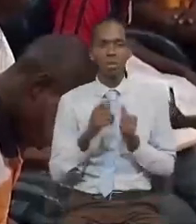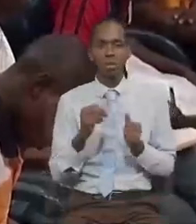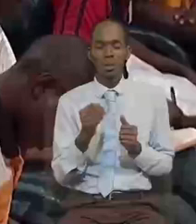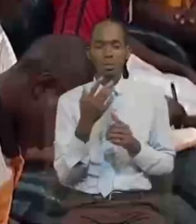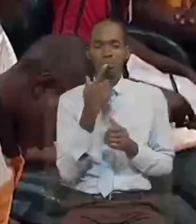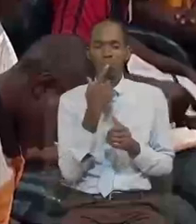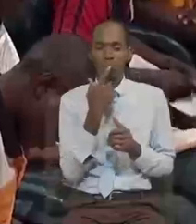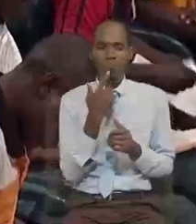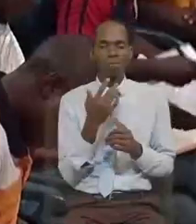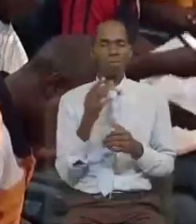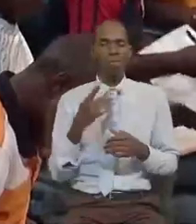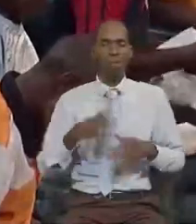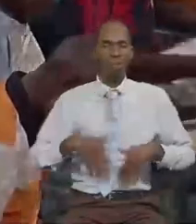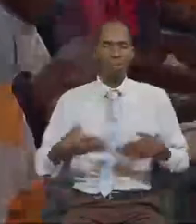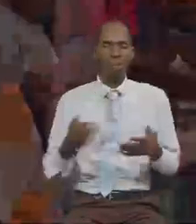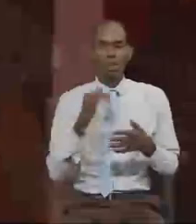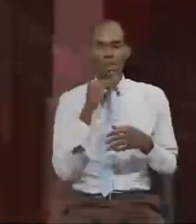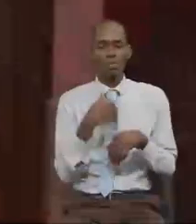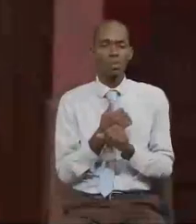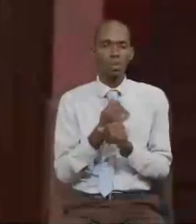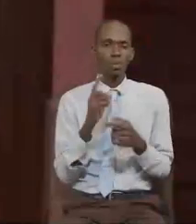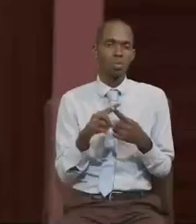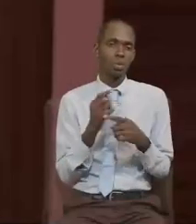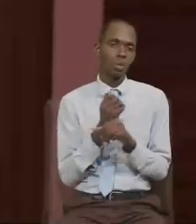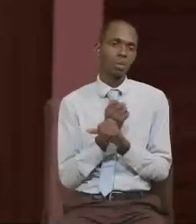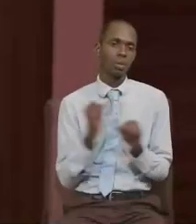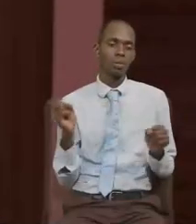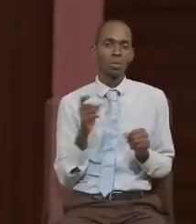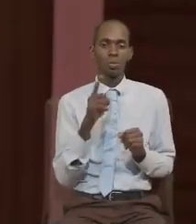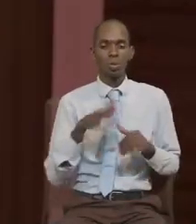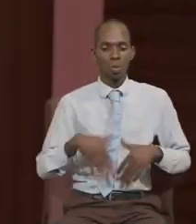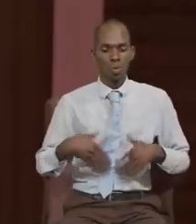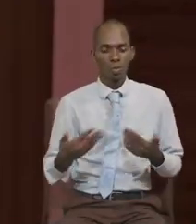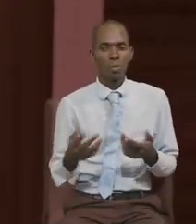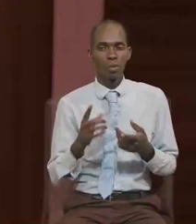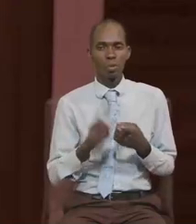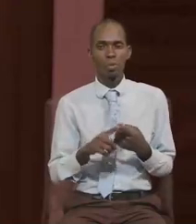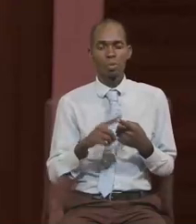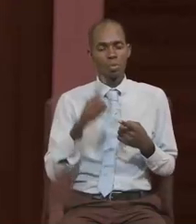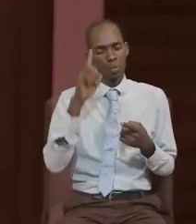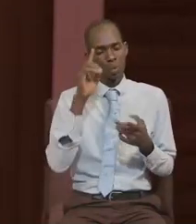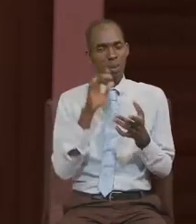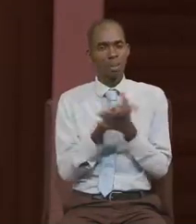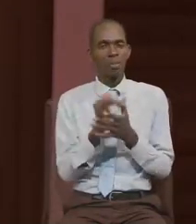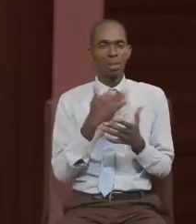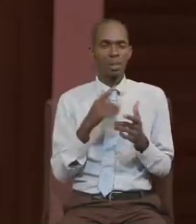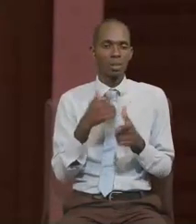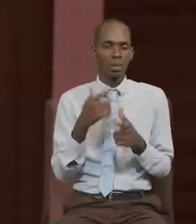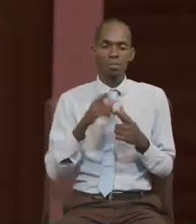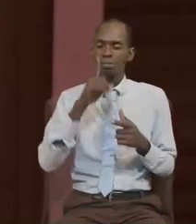Tu confesses ce que tu crois. Ensuite, le vrai salut